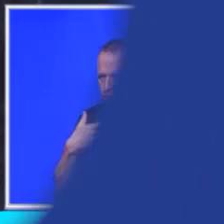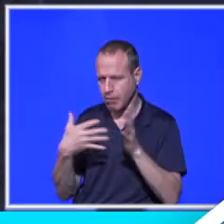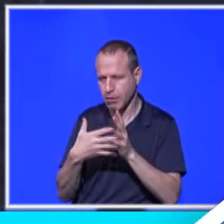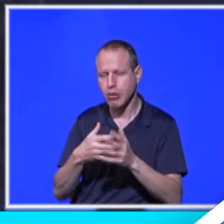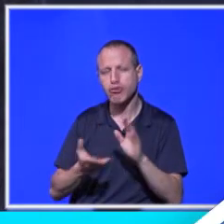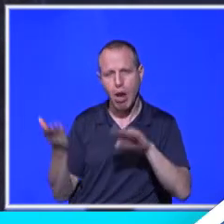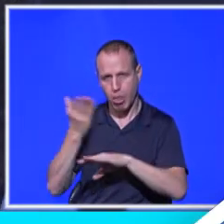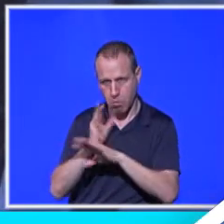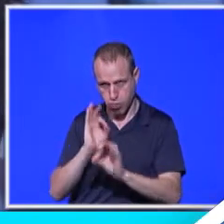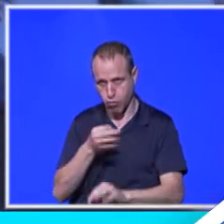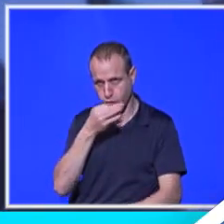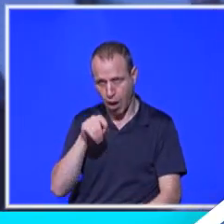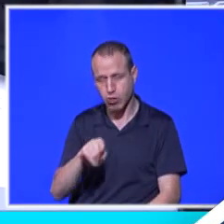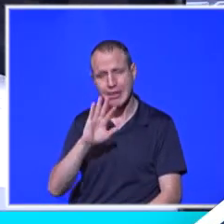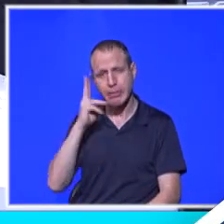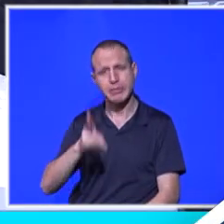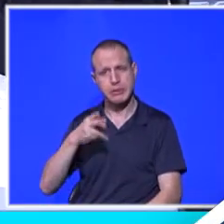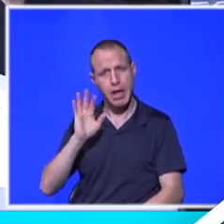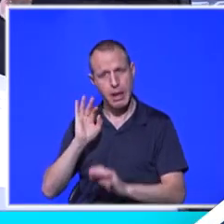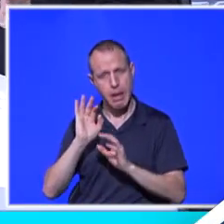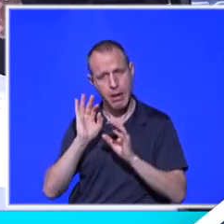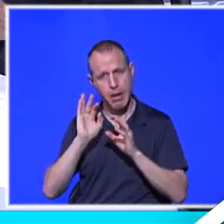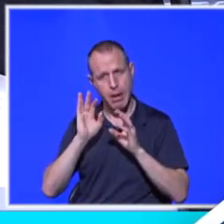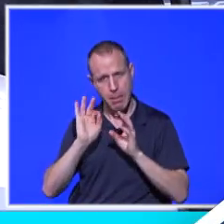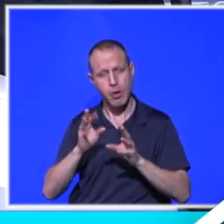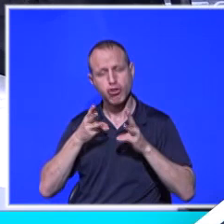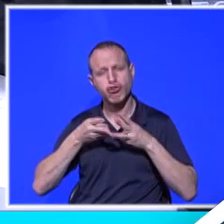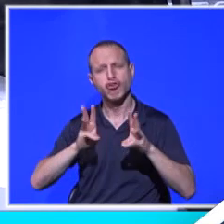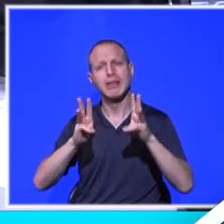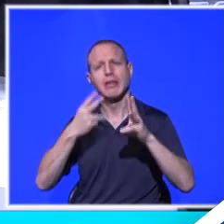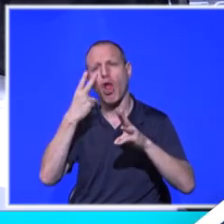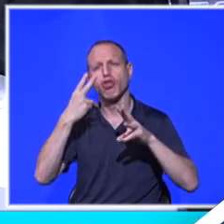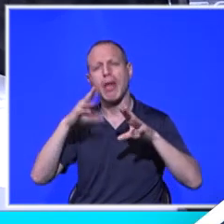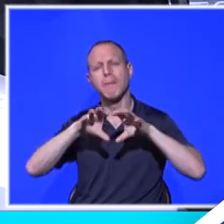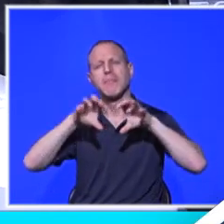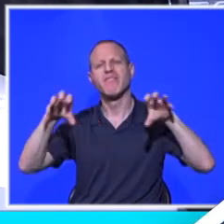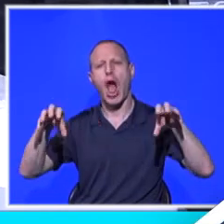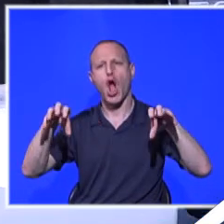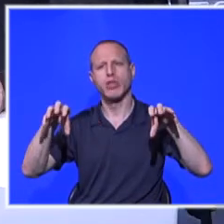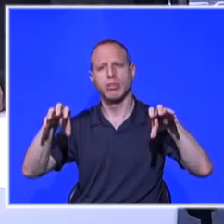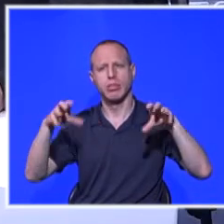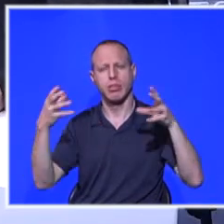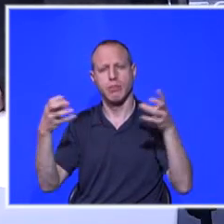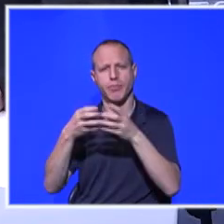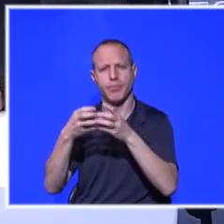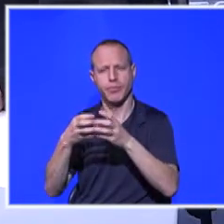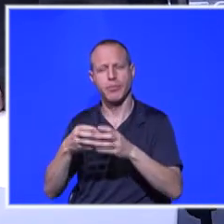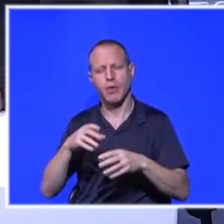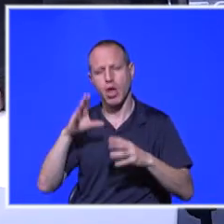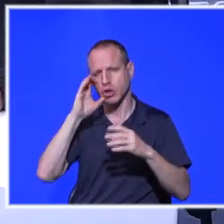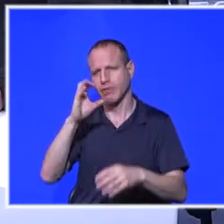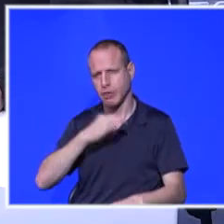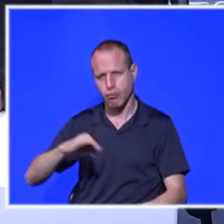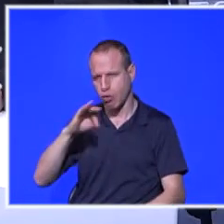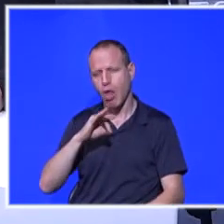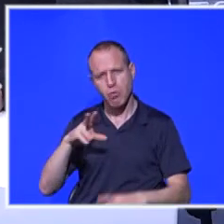את השאלה הזאת. זאת אומרת, האם צריכות להיות באמת שיטה דו-מפלגתית? אני חושבת שהצופים שלנו די מסכימים איתך. בואו נראה רגע את התוצאות של